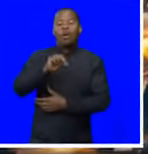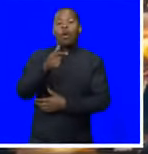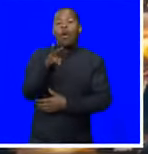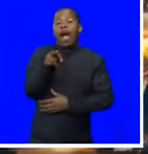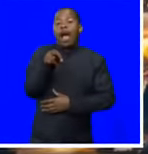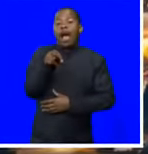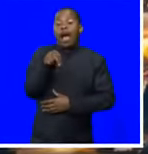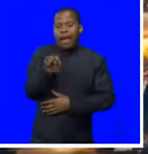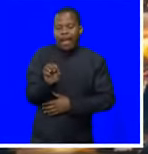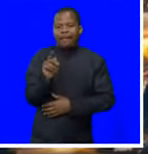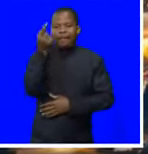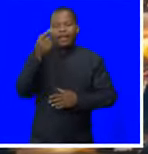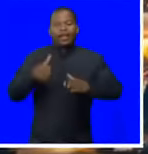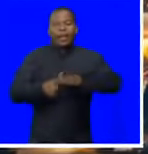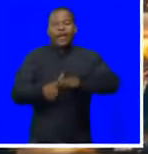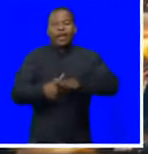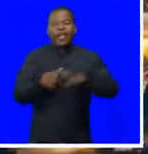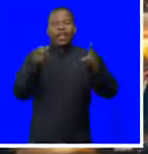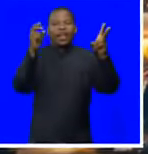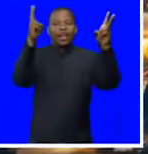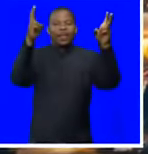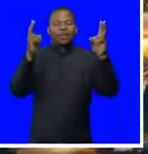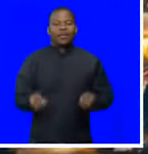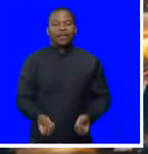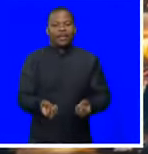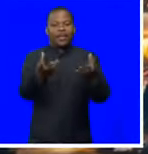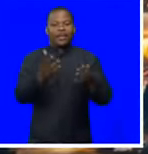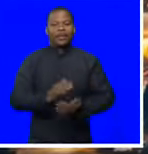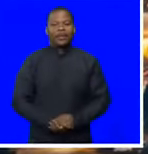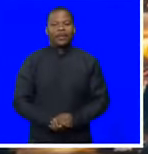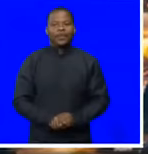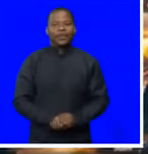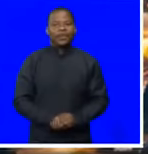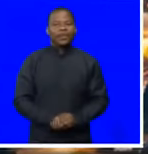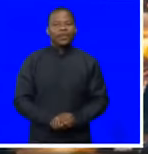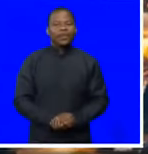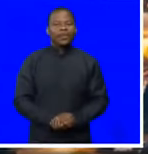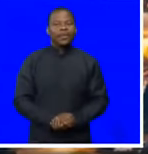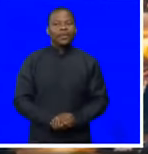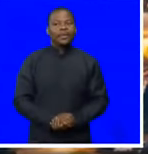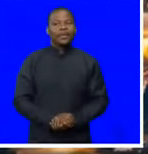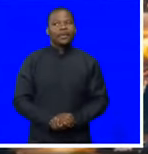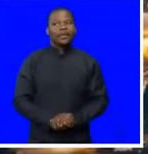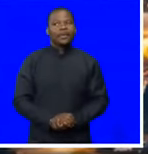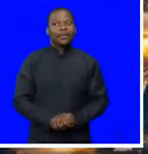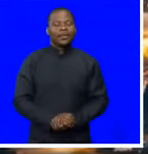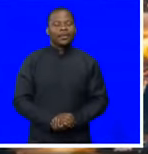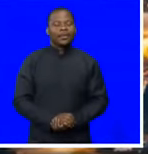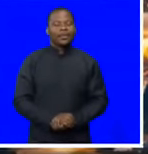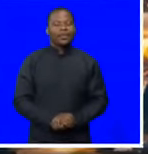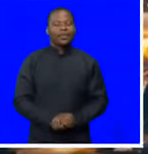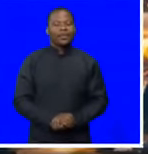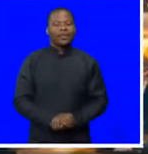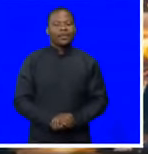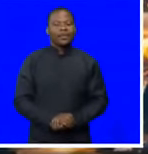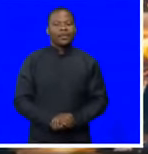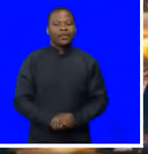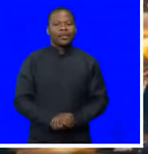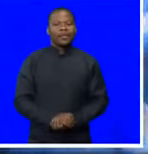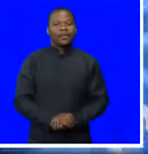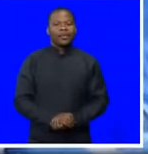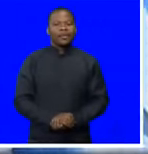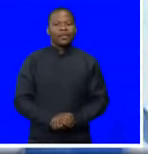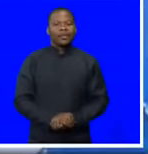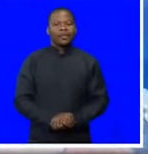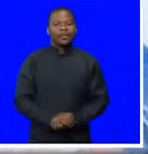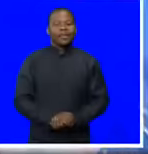samaSwati namelibethe ongengisani point wancane ngihamba nazama okanzimanze asingene kidongo lelo mohle sizaqala sibuke nathi lethamba phambili kulolu suku lwalomuhla.